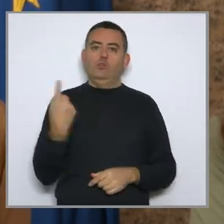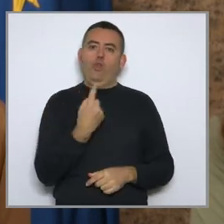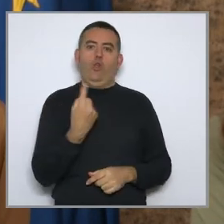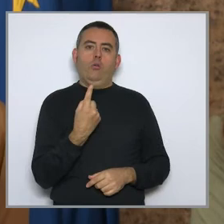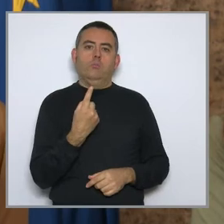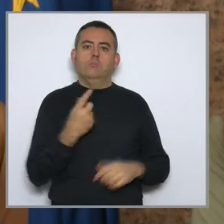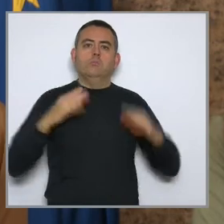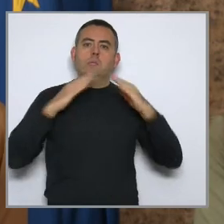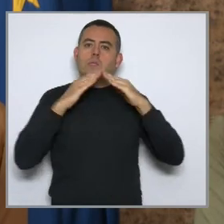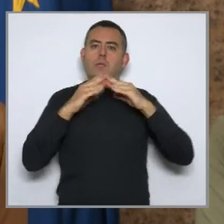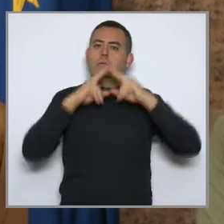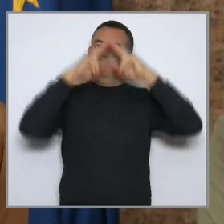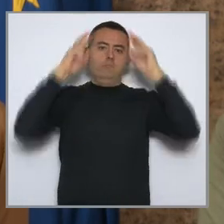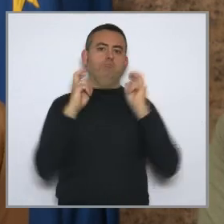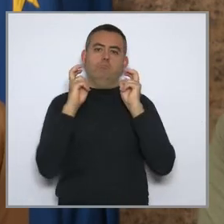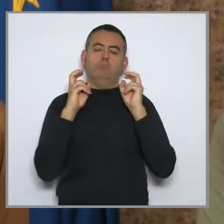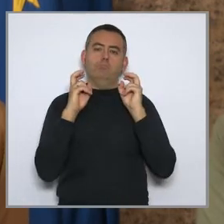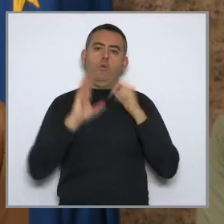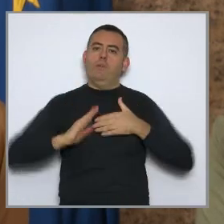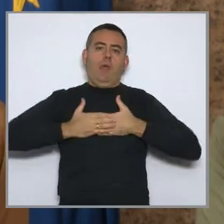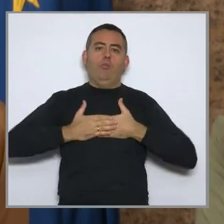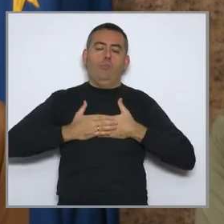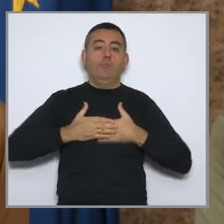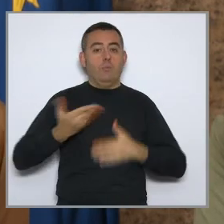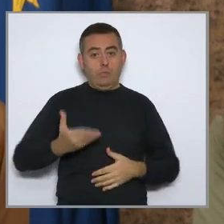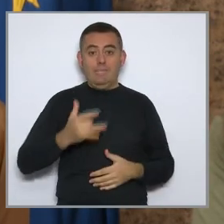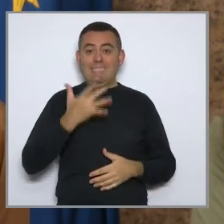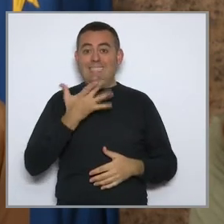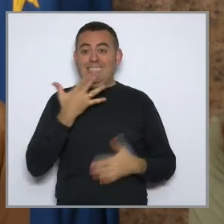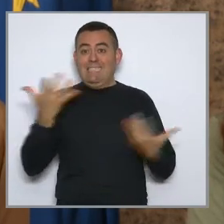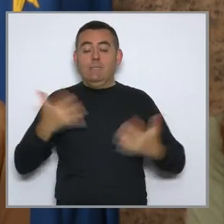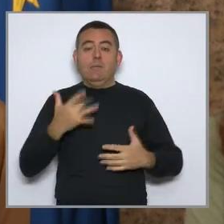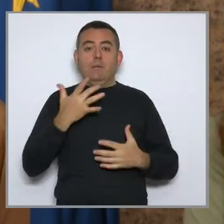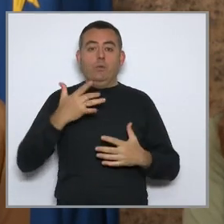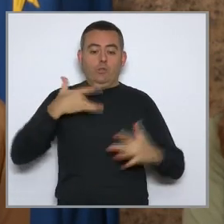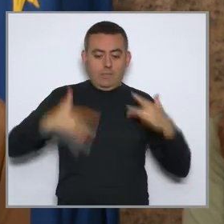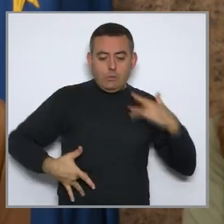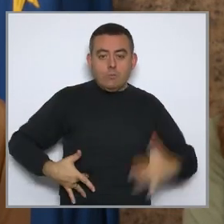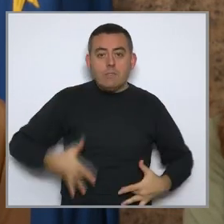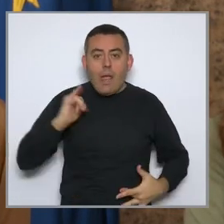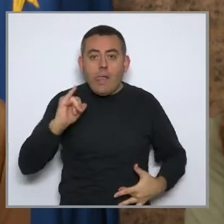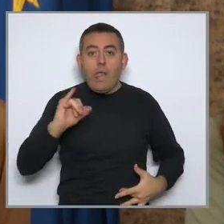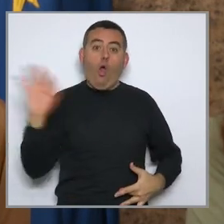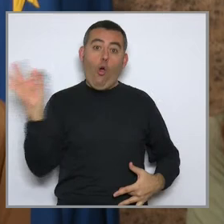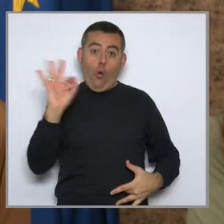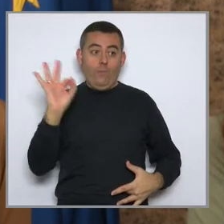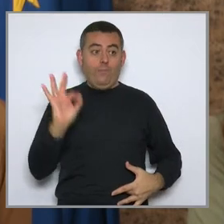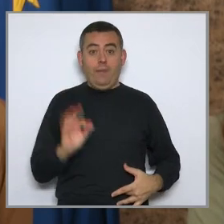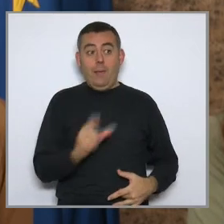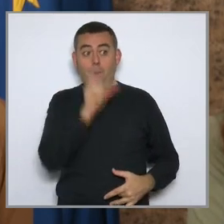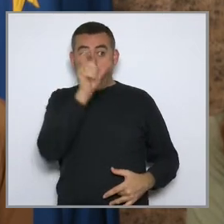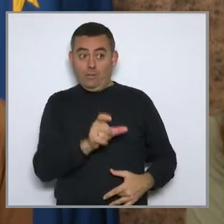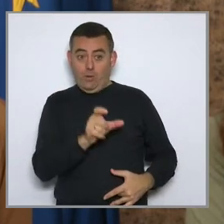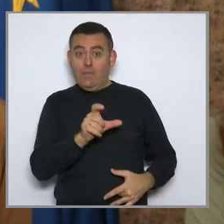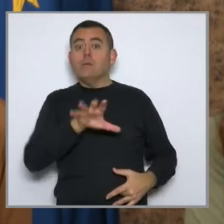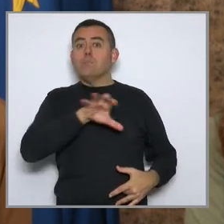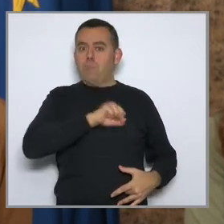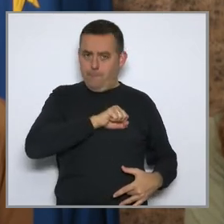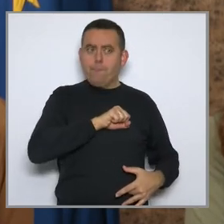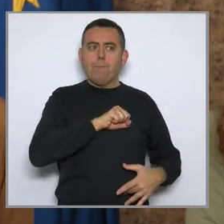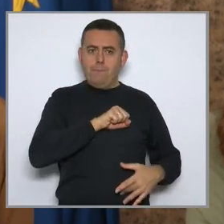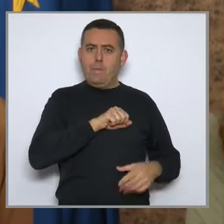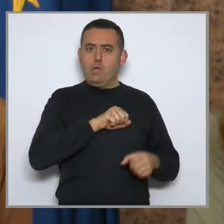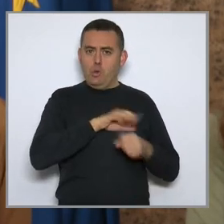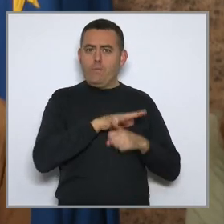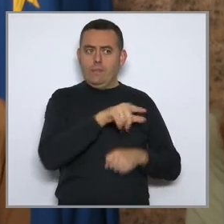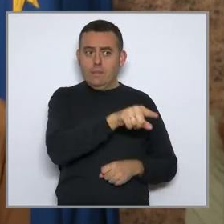tingues símptomes o una situació que tingui que veure en què s'hagi estat en contacte amb persones que estiguin contagiades. I al mateix